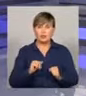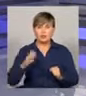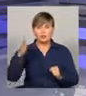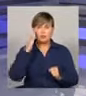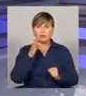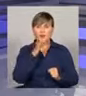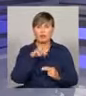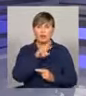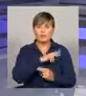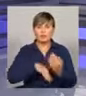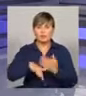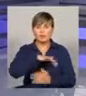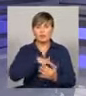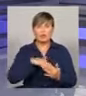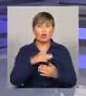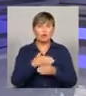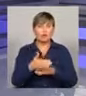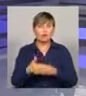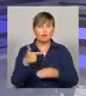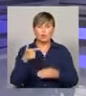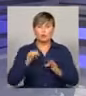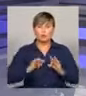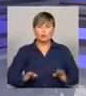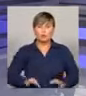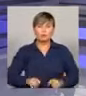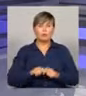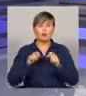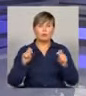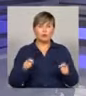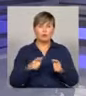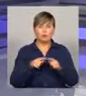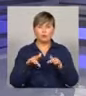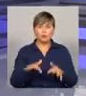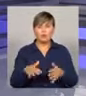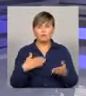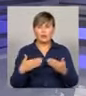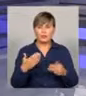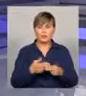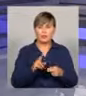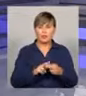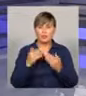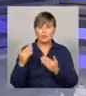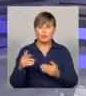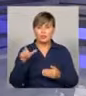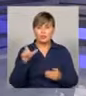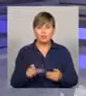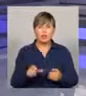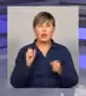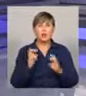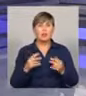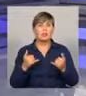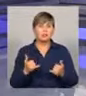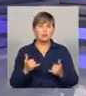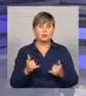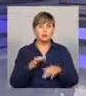январских событий. Позже Генпрокуратура возбудила уголовное дело в отношении экс-министра обороны. Как сегодня